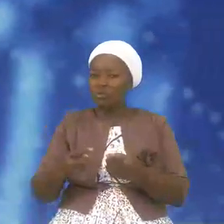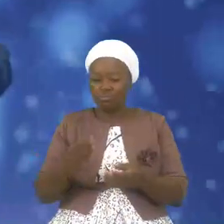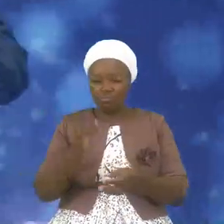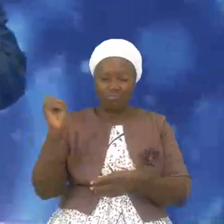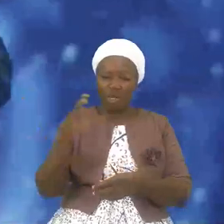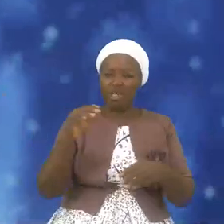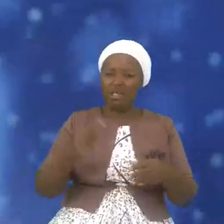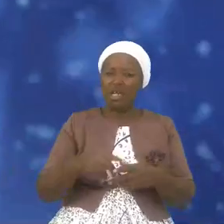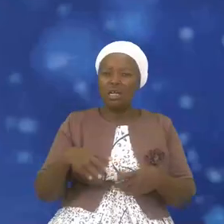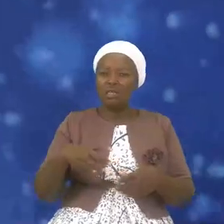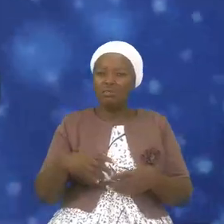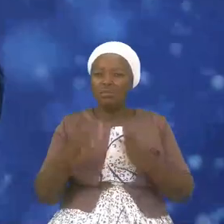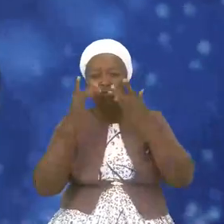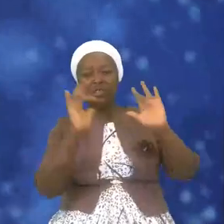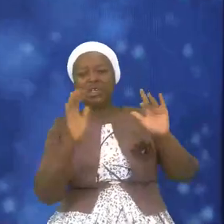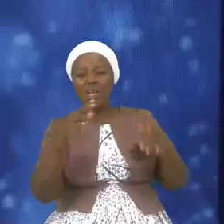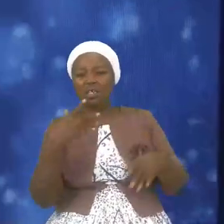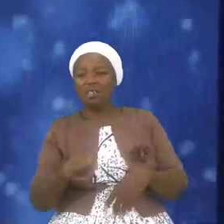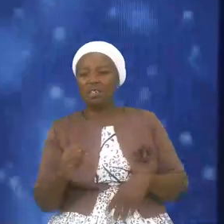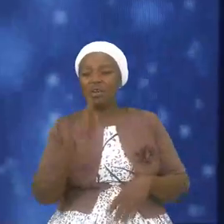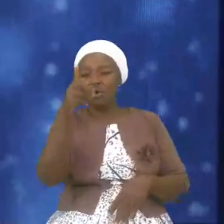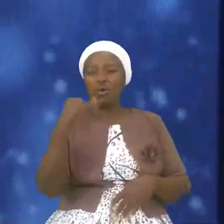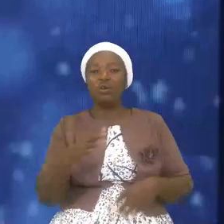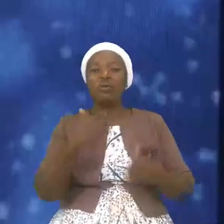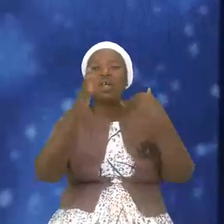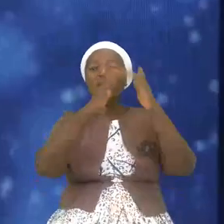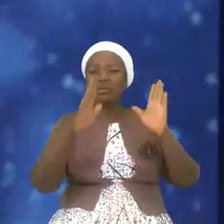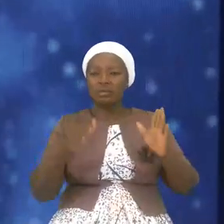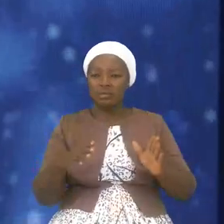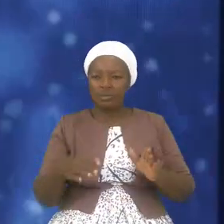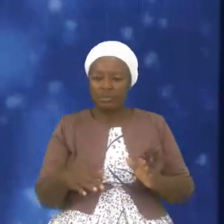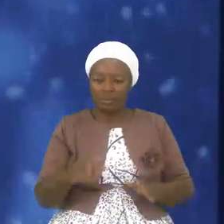vais cracher sur le Dieu du ciel. Mais chasseur,